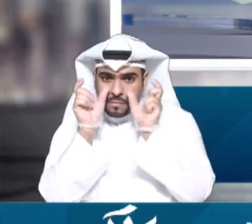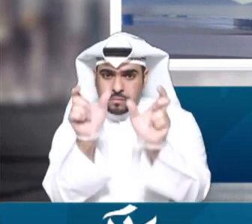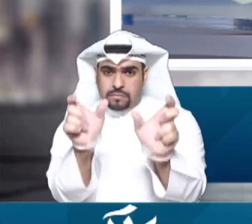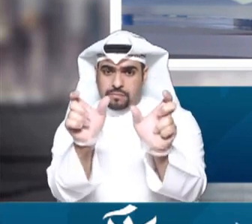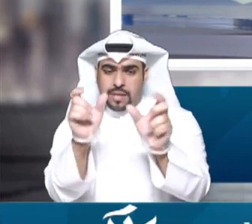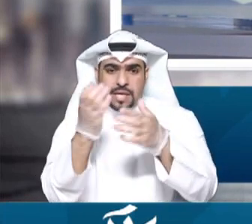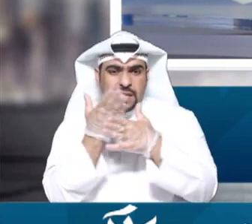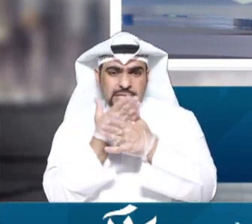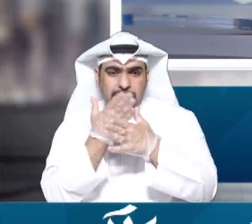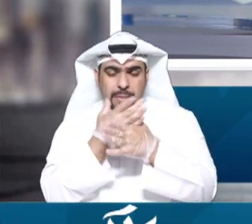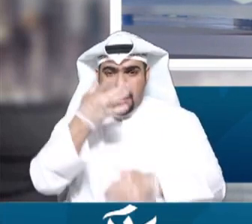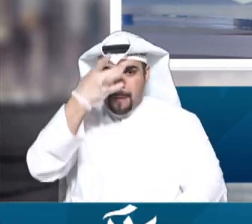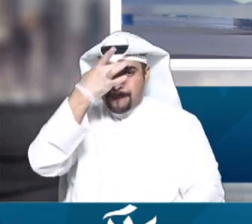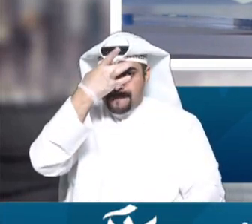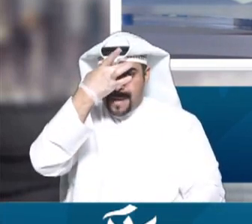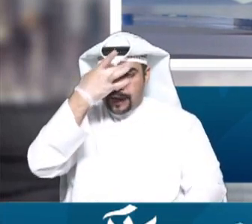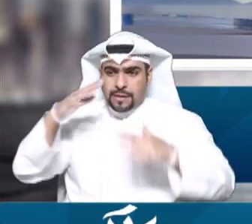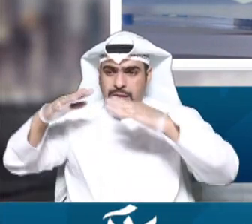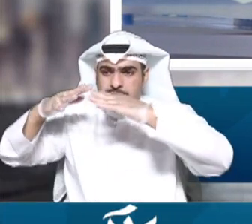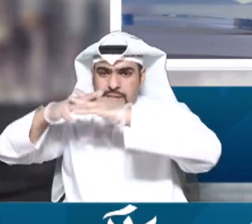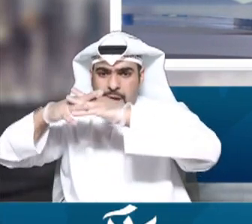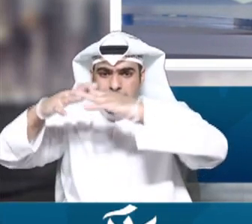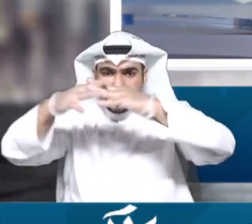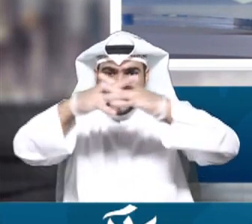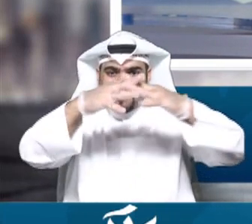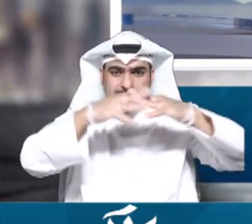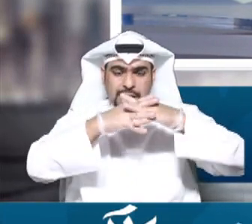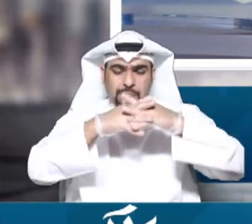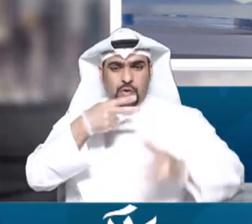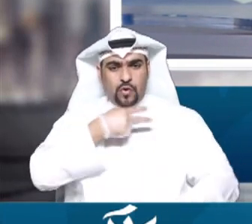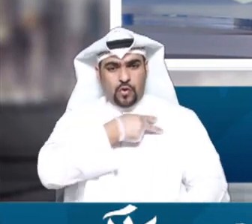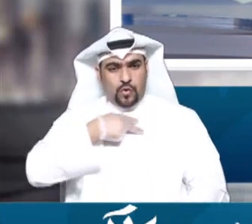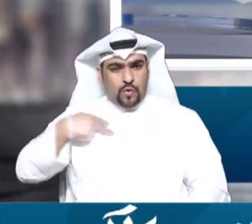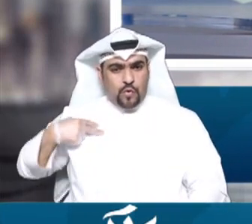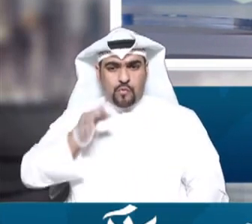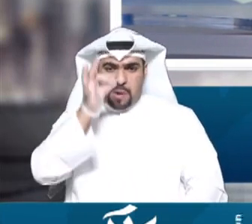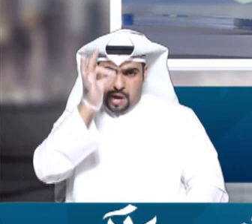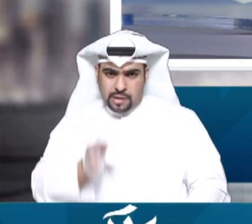من قبل الحكومة. أما بالنسبة إلى